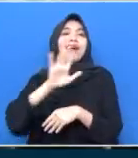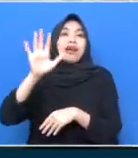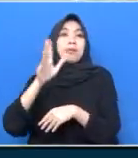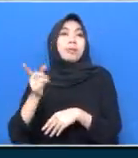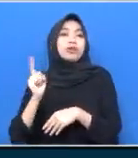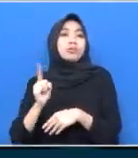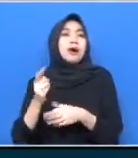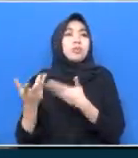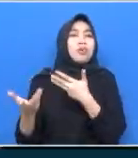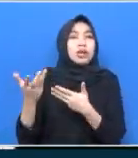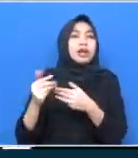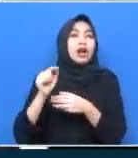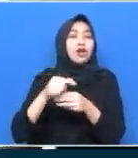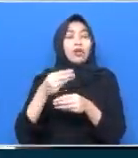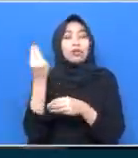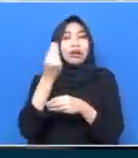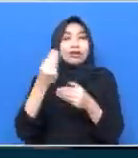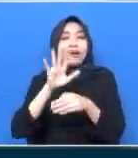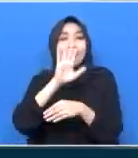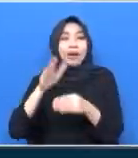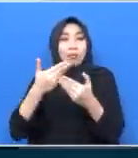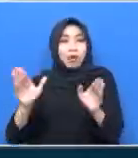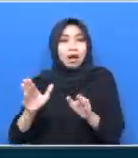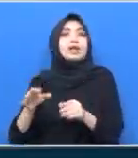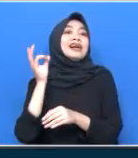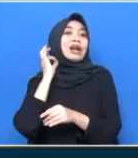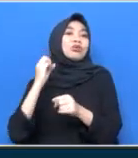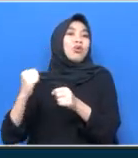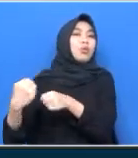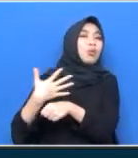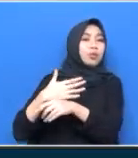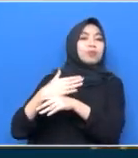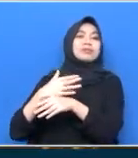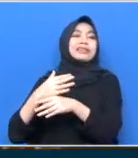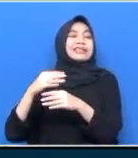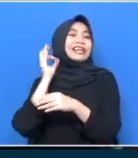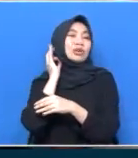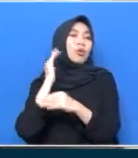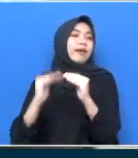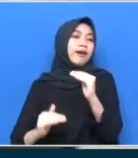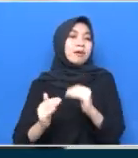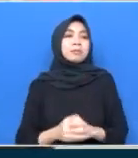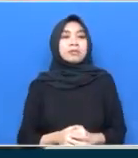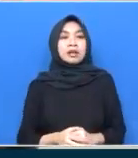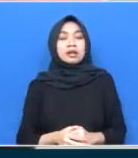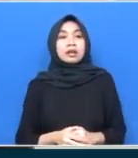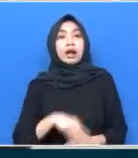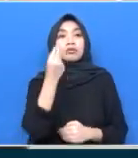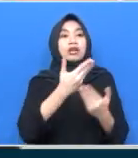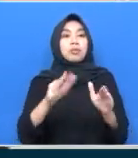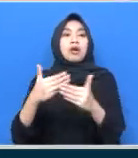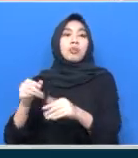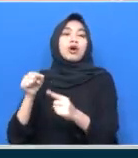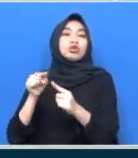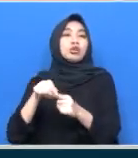resiko penularan rendah menurut main paruh bukan secara bertahap diharapkan dapat kembali menggerakkan perekonomian Indonesia